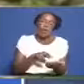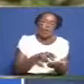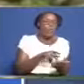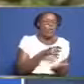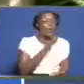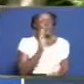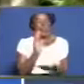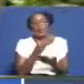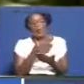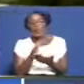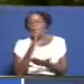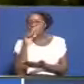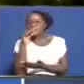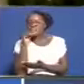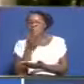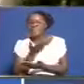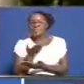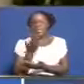mimi nasikia smart.